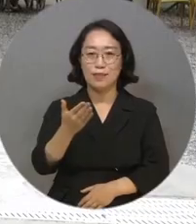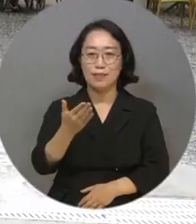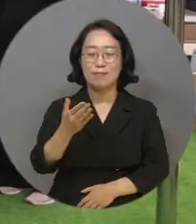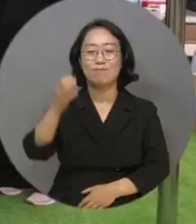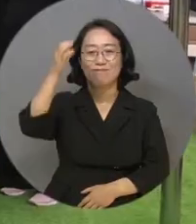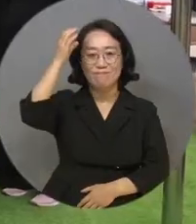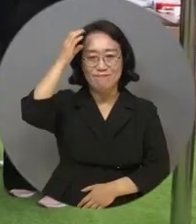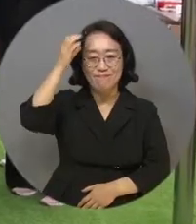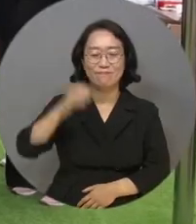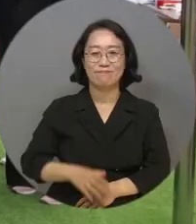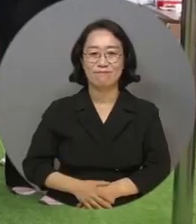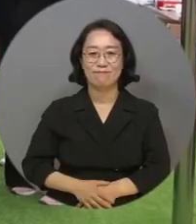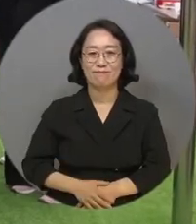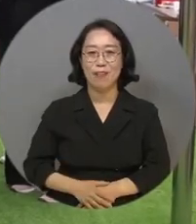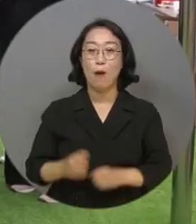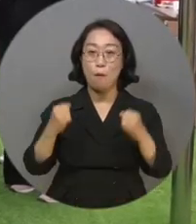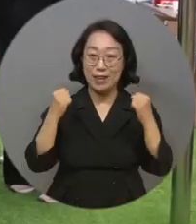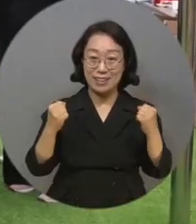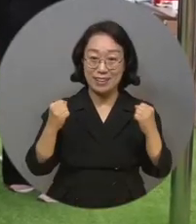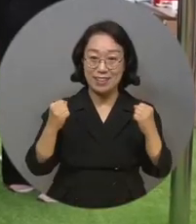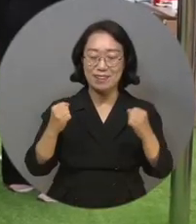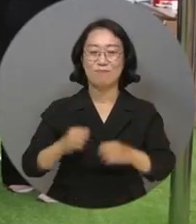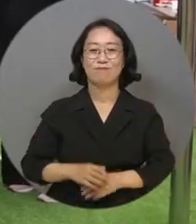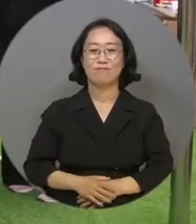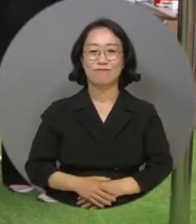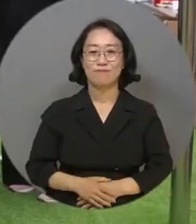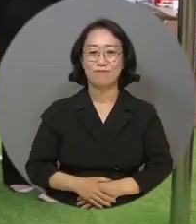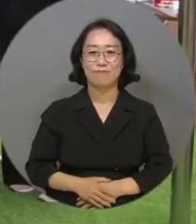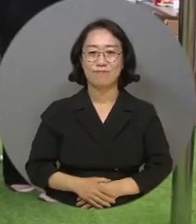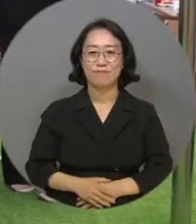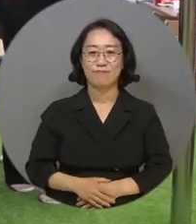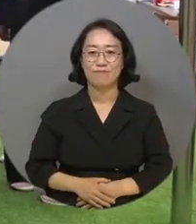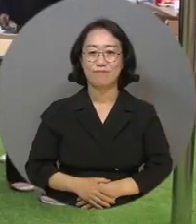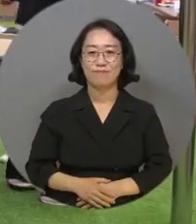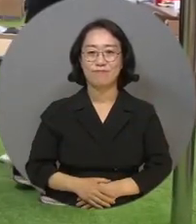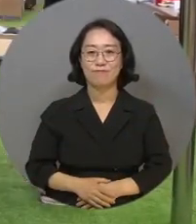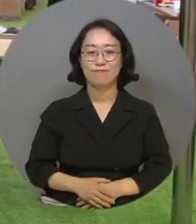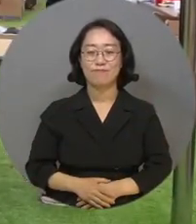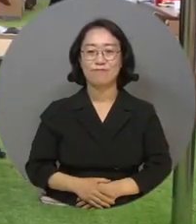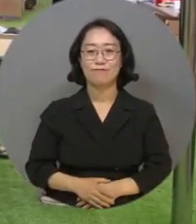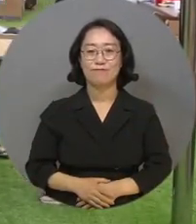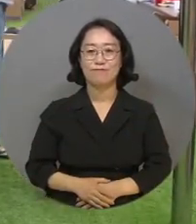싶습니다. 복지TV 뉴스 권용찬입니다.